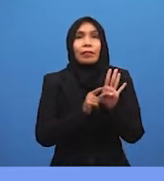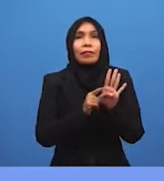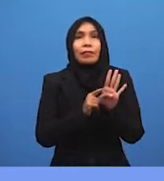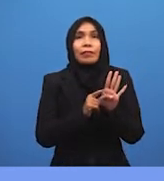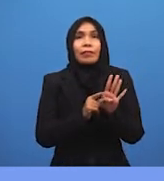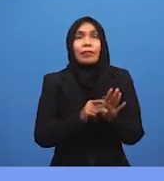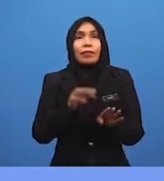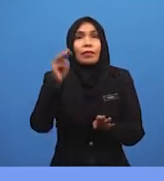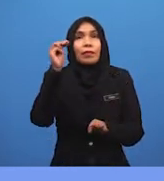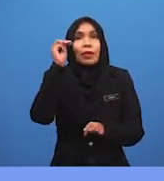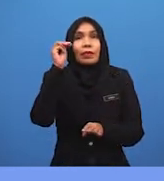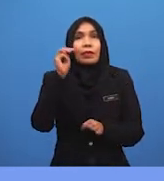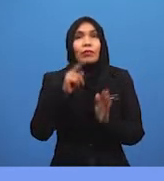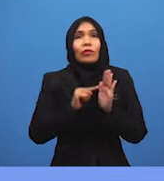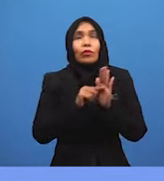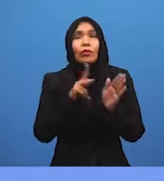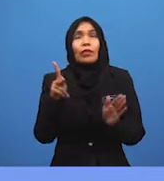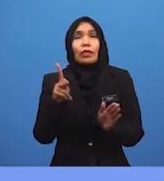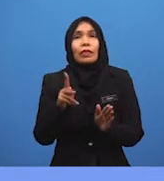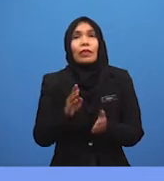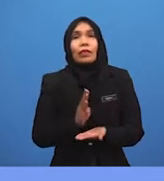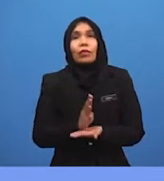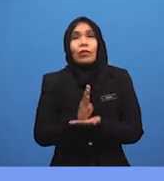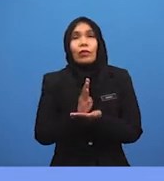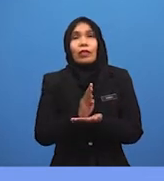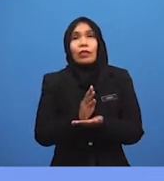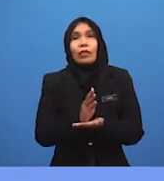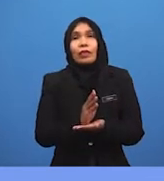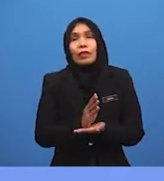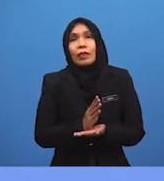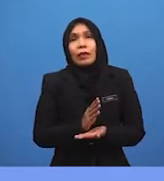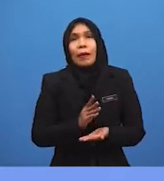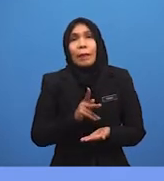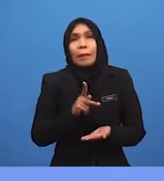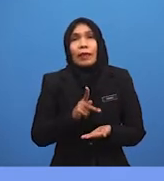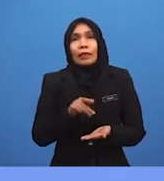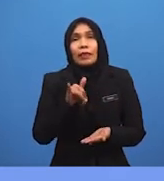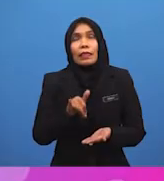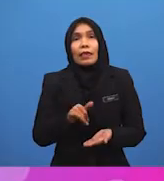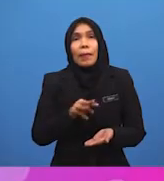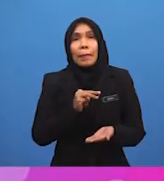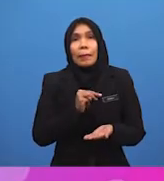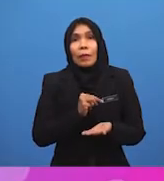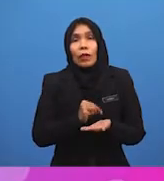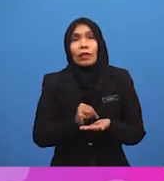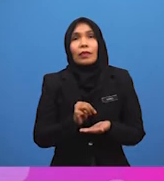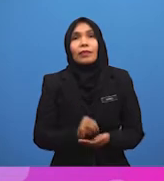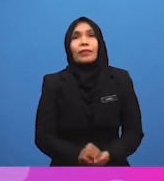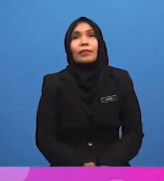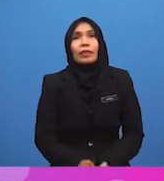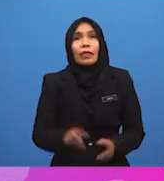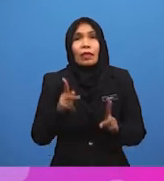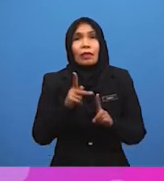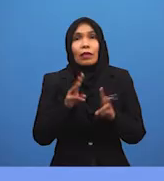4. Mani menunjukkan budi pekerti yang mulia kepada warga sekolah. Murid-murid,